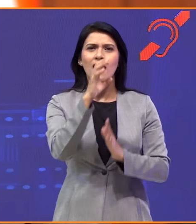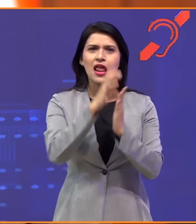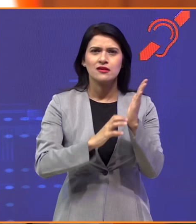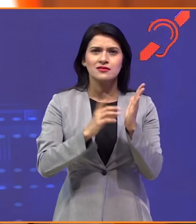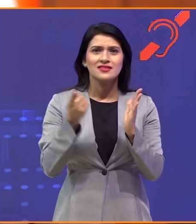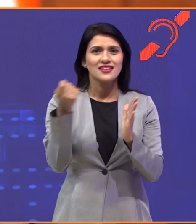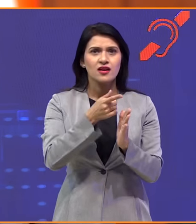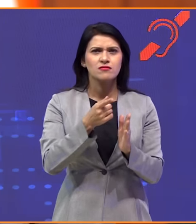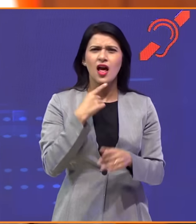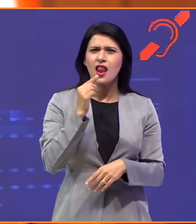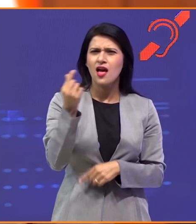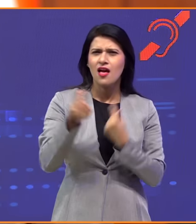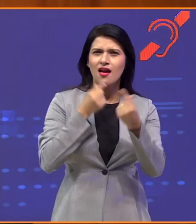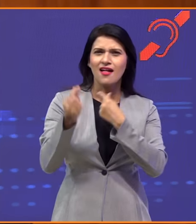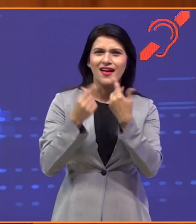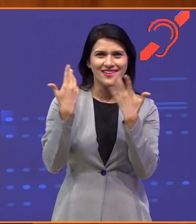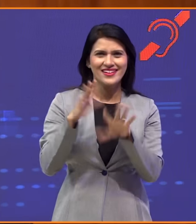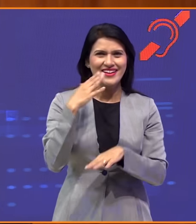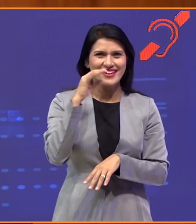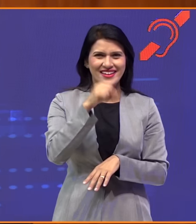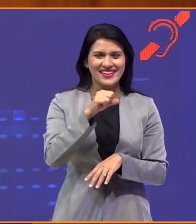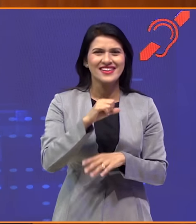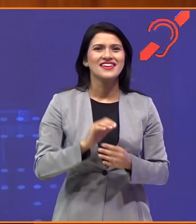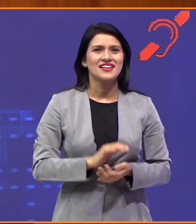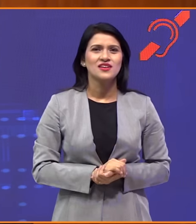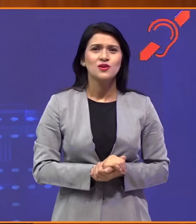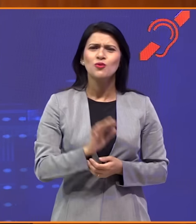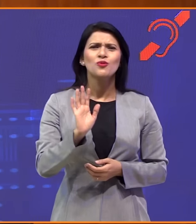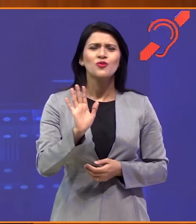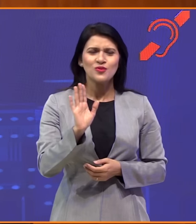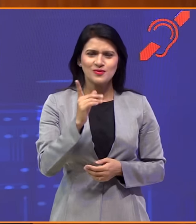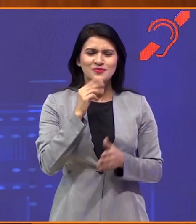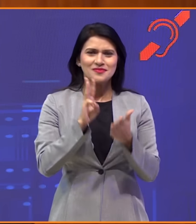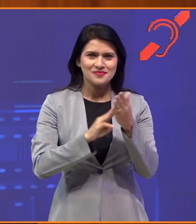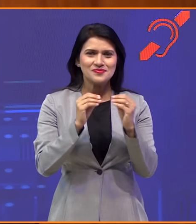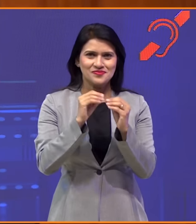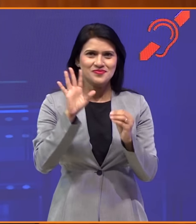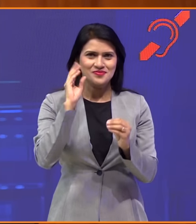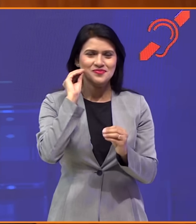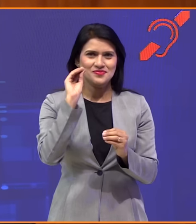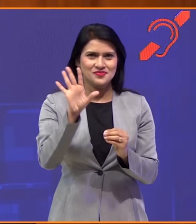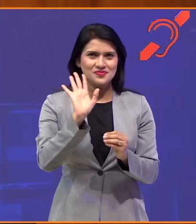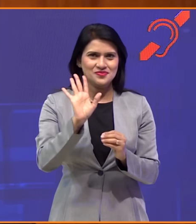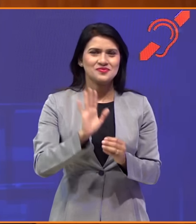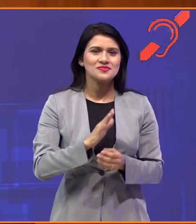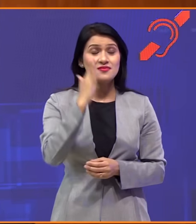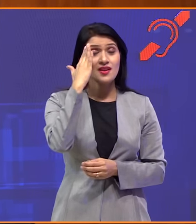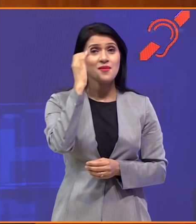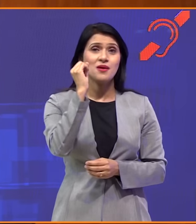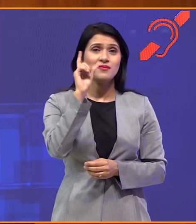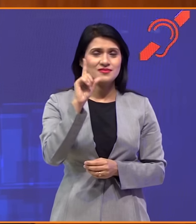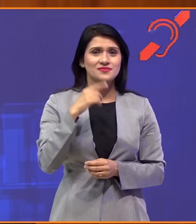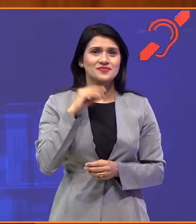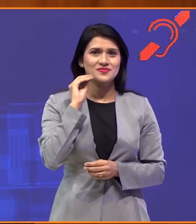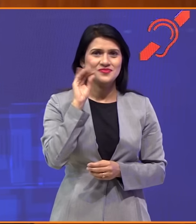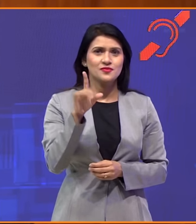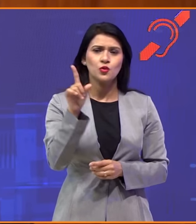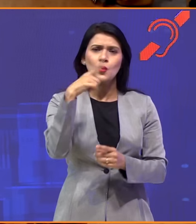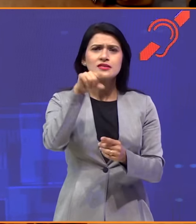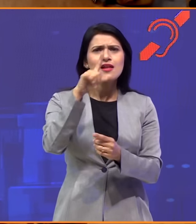उसको सुना दिया अच्छी तरह से अच्छा मैं अनुभव सेना के अब जरा मैं यह आपको वाकया मैं बताता हूं आप आप लोग